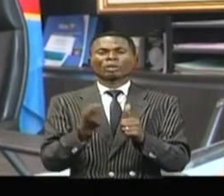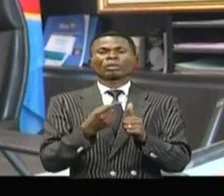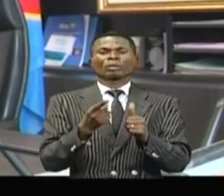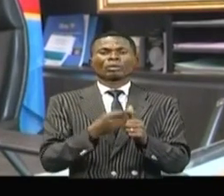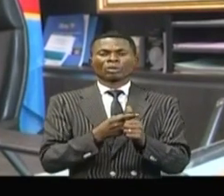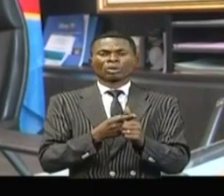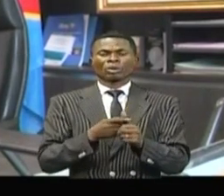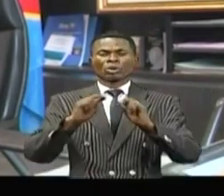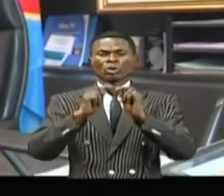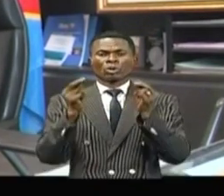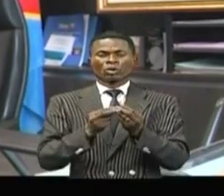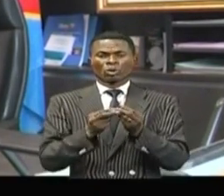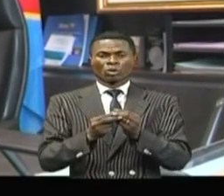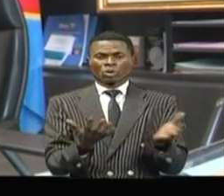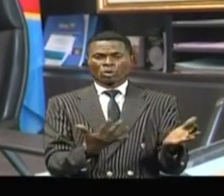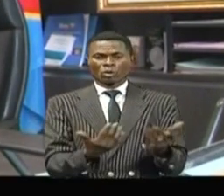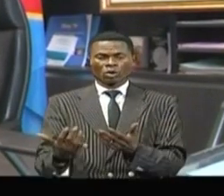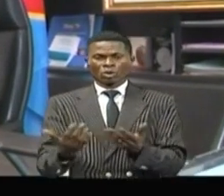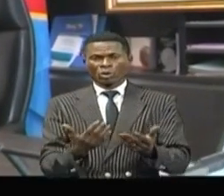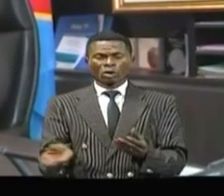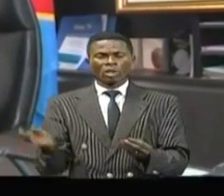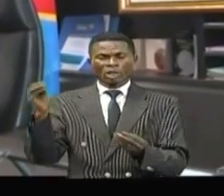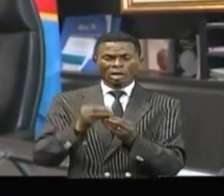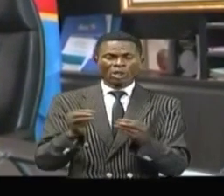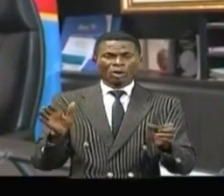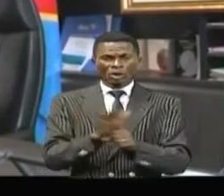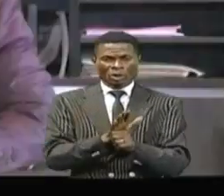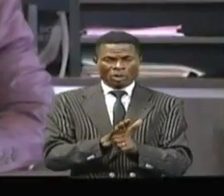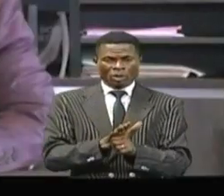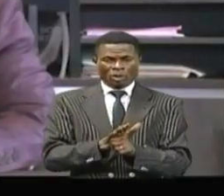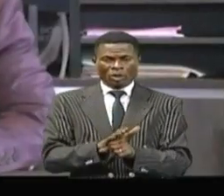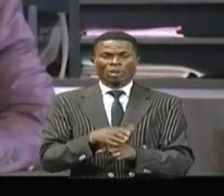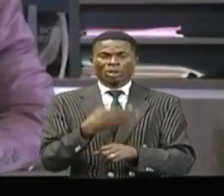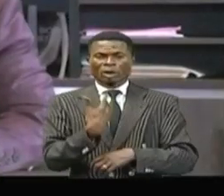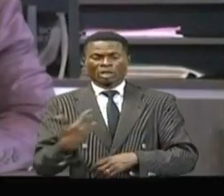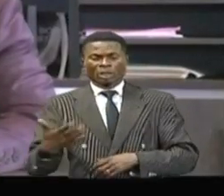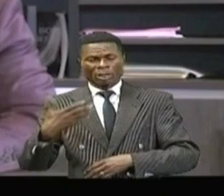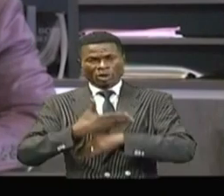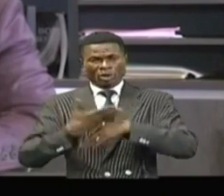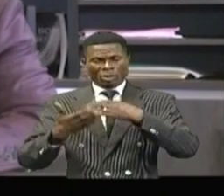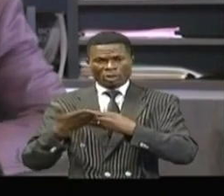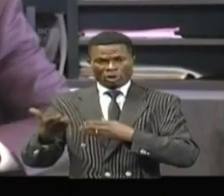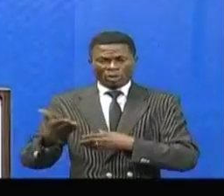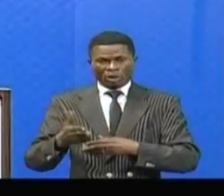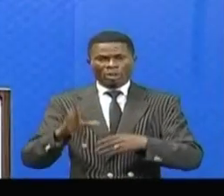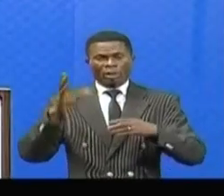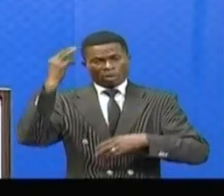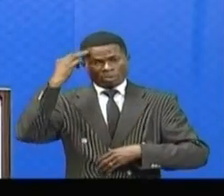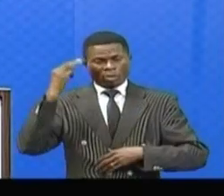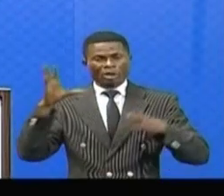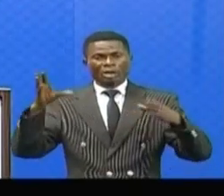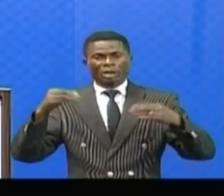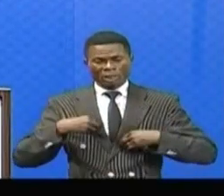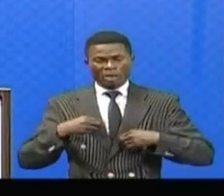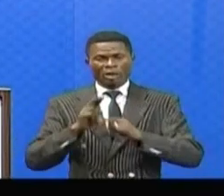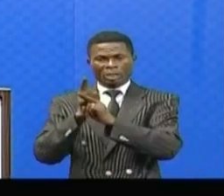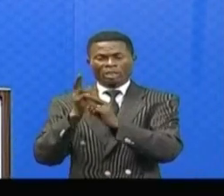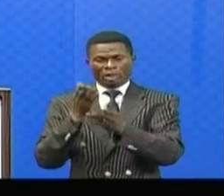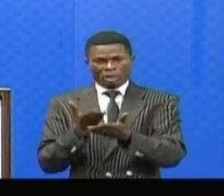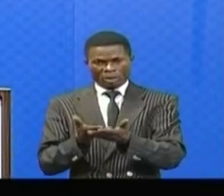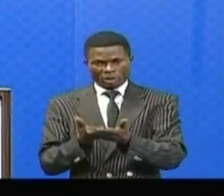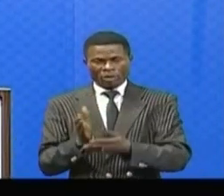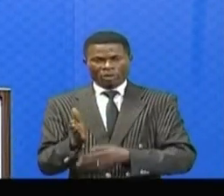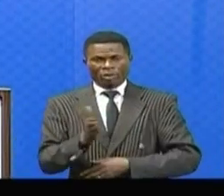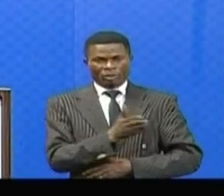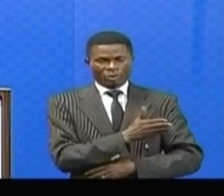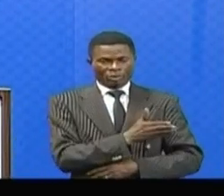une plateforme logicielle intégrée et complète et des infrastructures. Le Conseil a pris acte de cette note